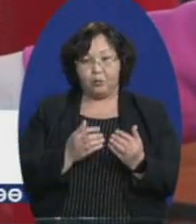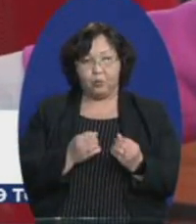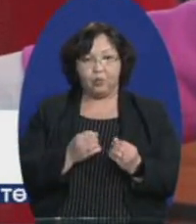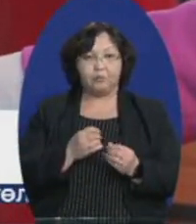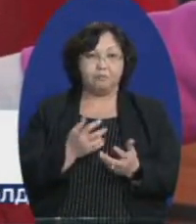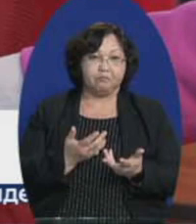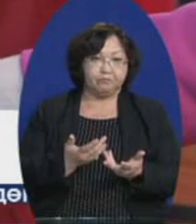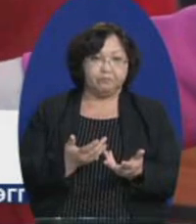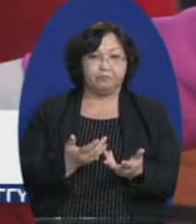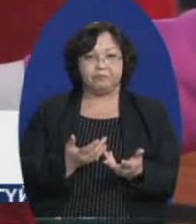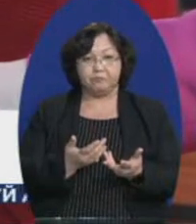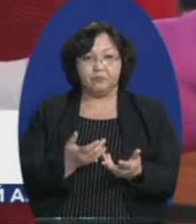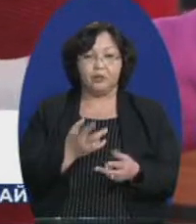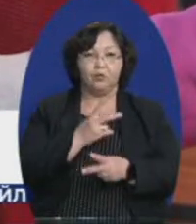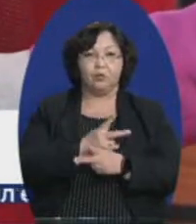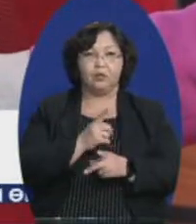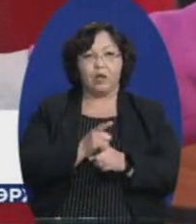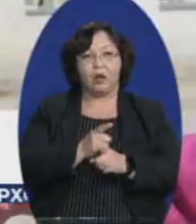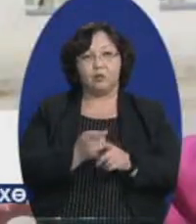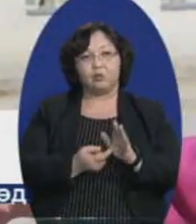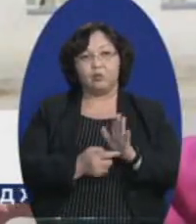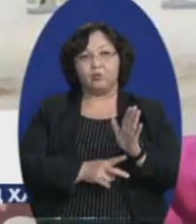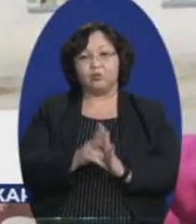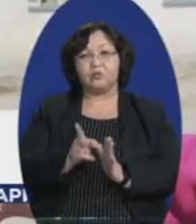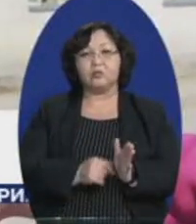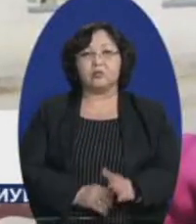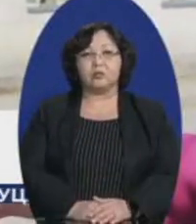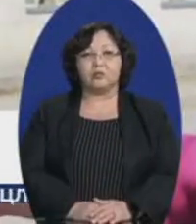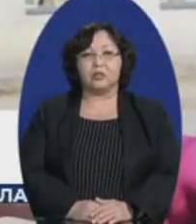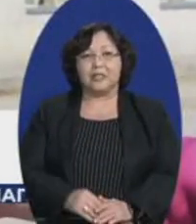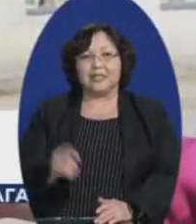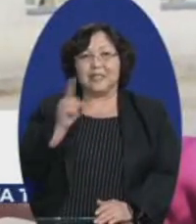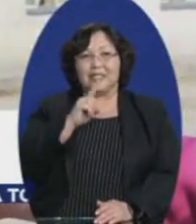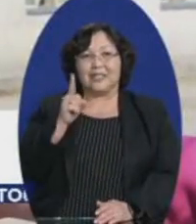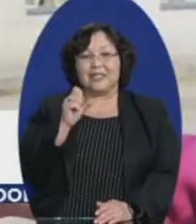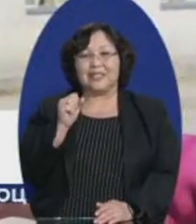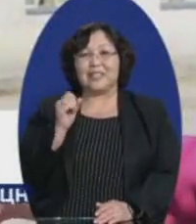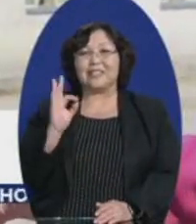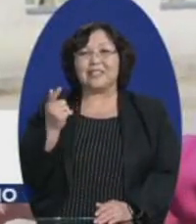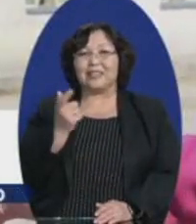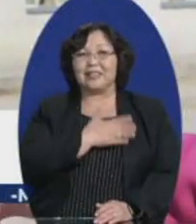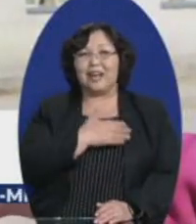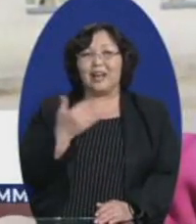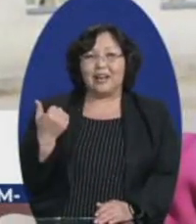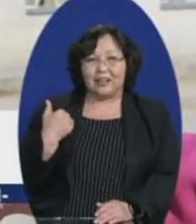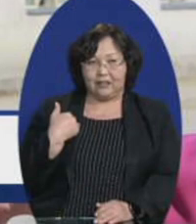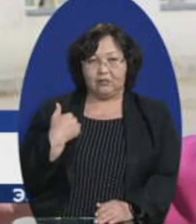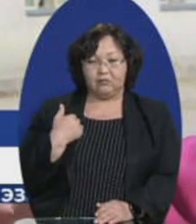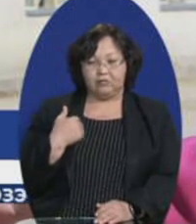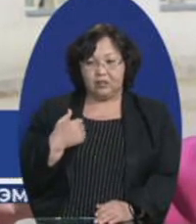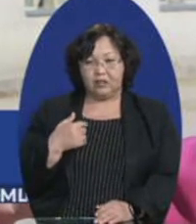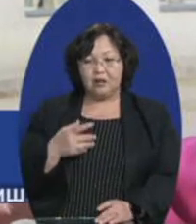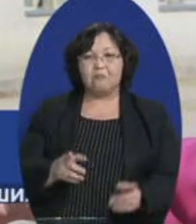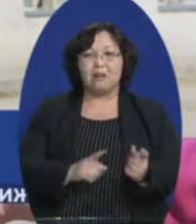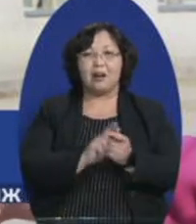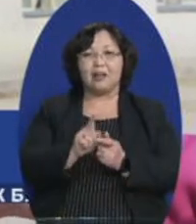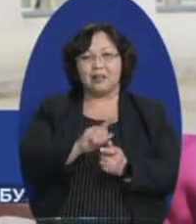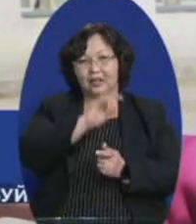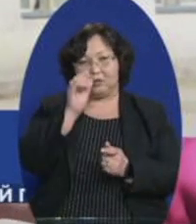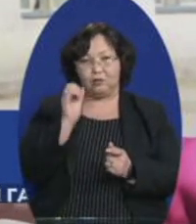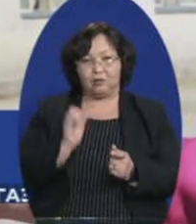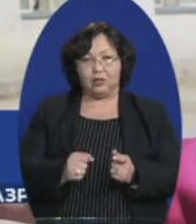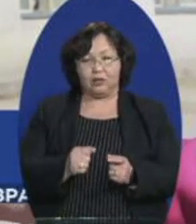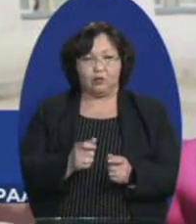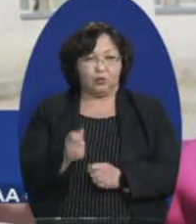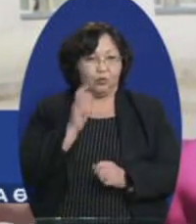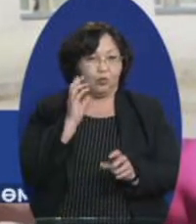ашиг энэ одоо эрхийн өөсгөж өгөөч. Зас зарган руу орондоо маргааны асуудлыг зохицуулах ийм одоо хууль эрх зүйтэй.